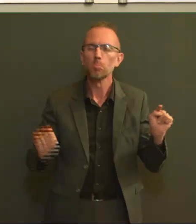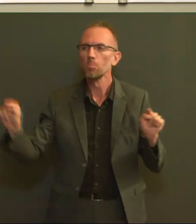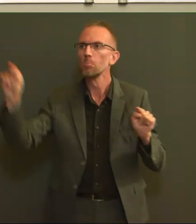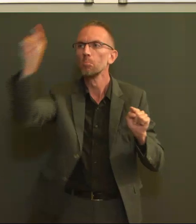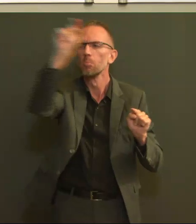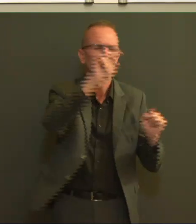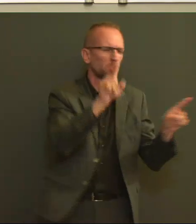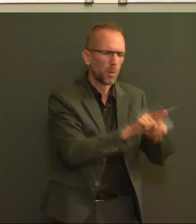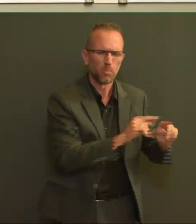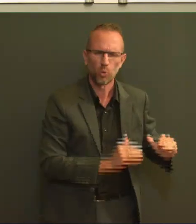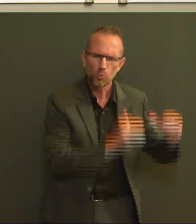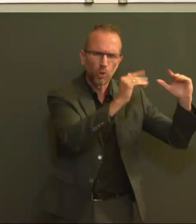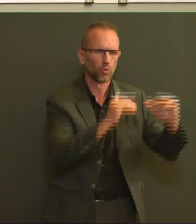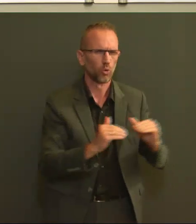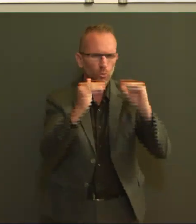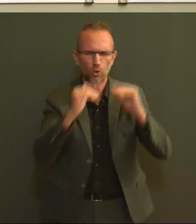pays.